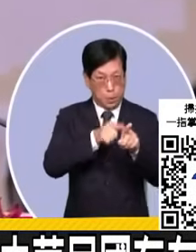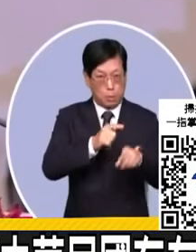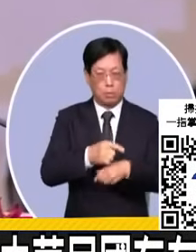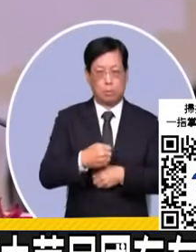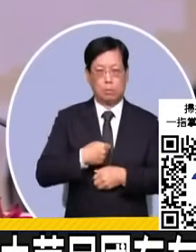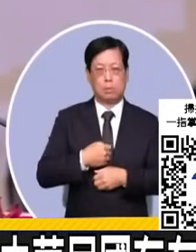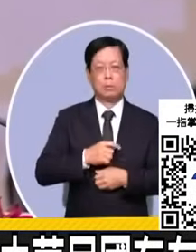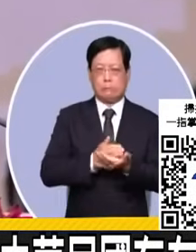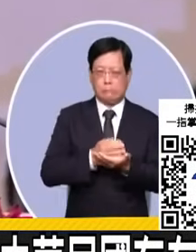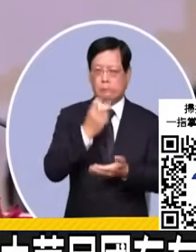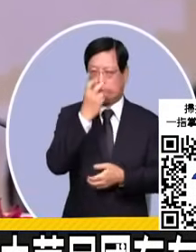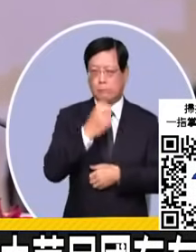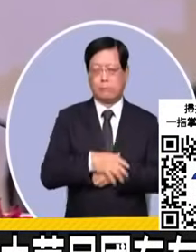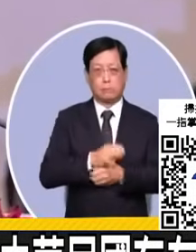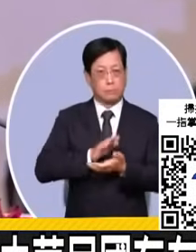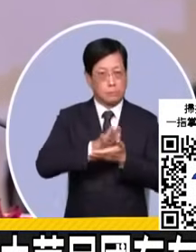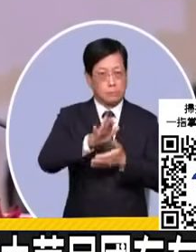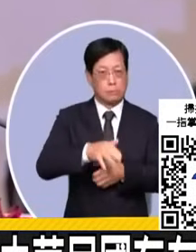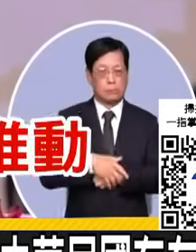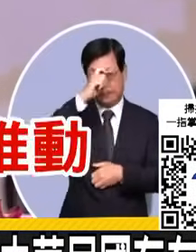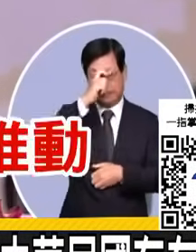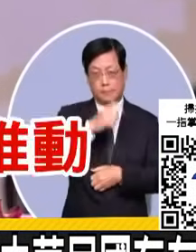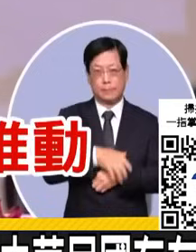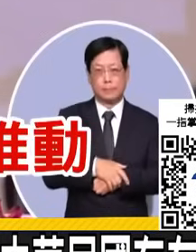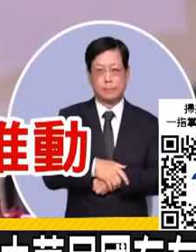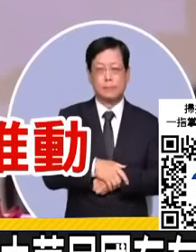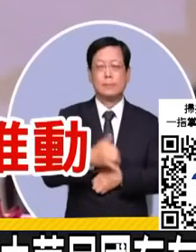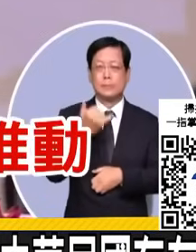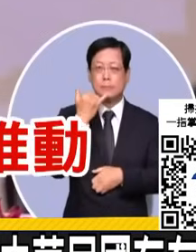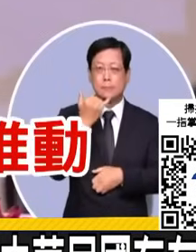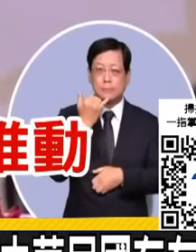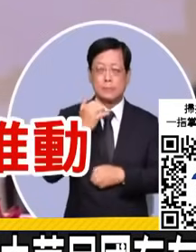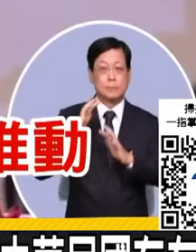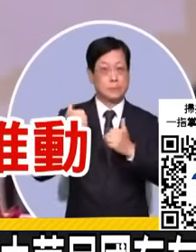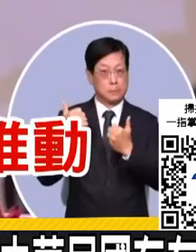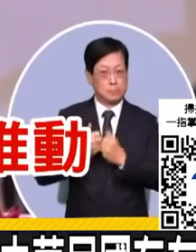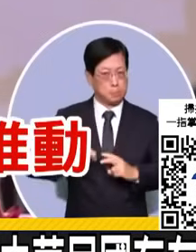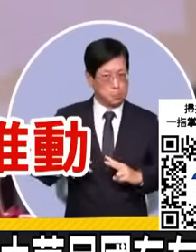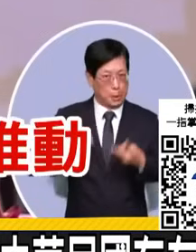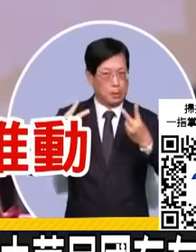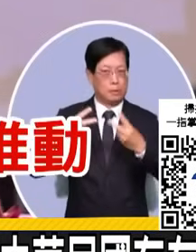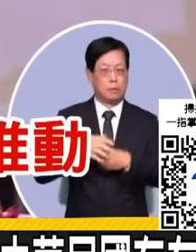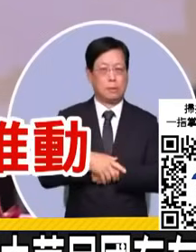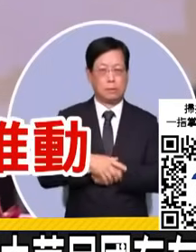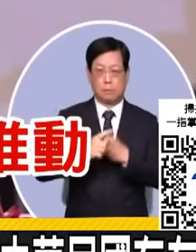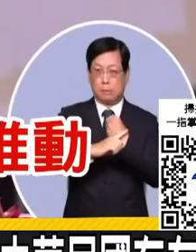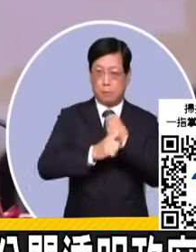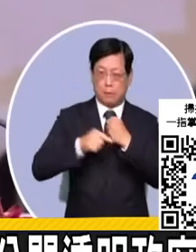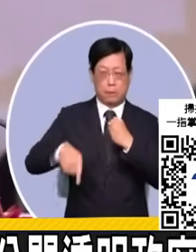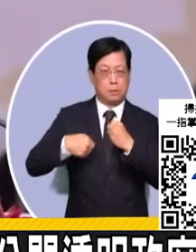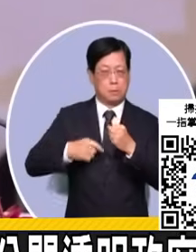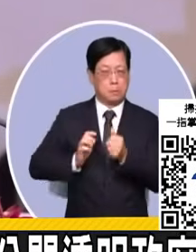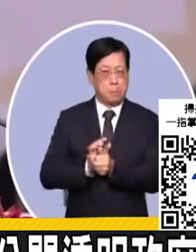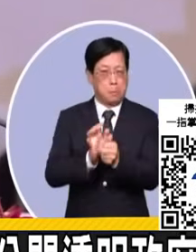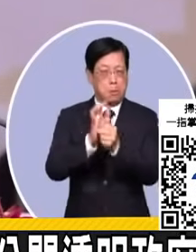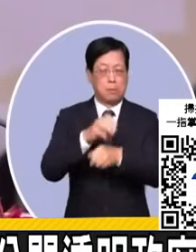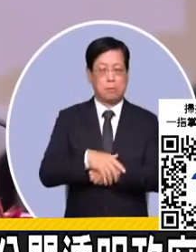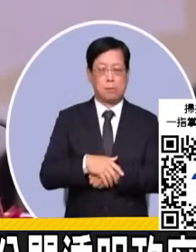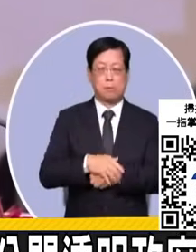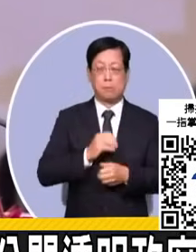能停下脚步，未来我们期待能透过国会改革法案的推动，